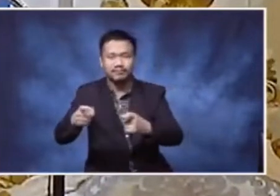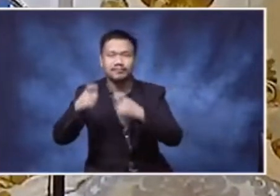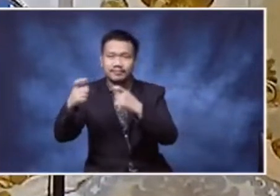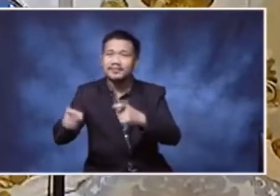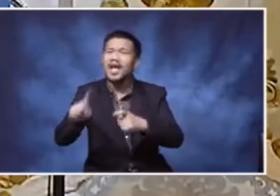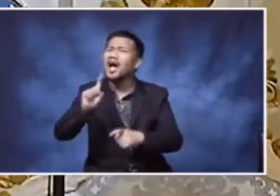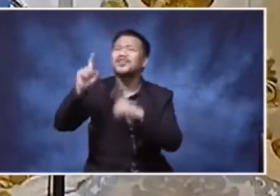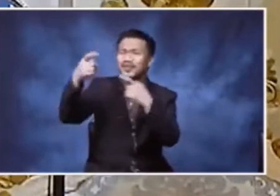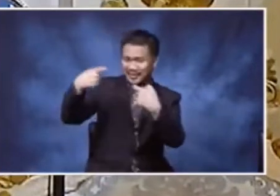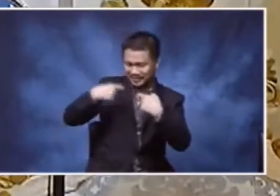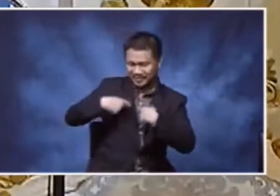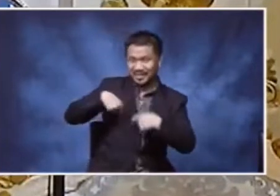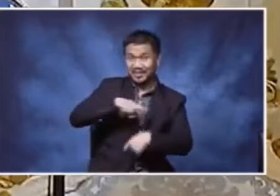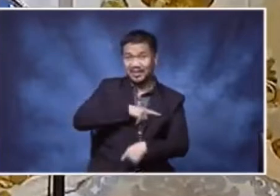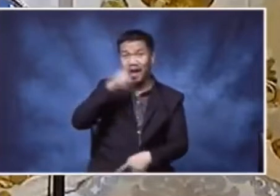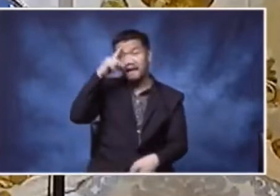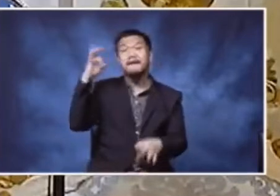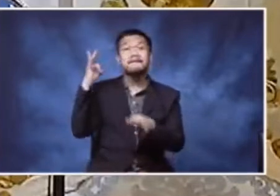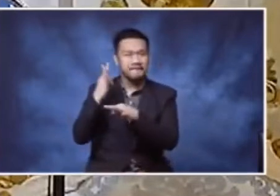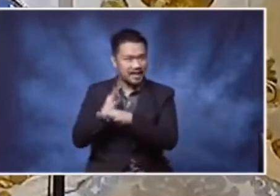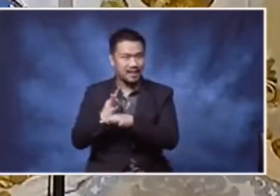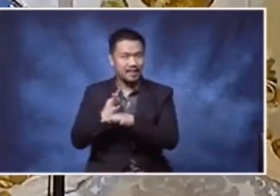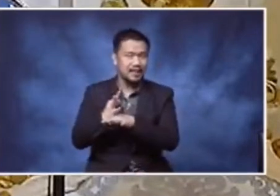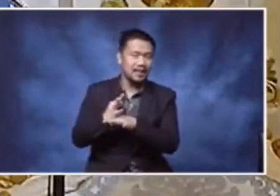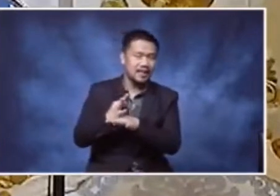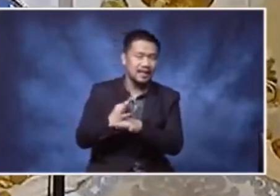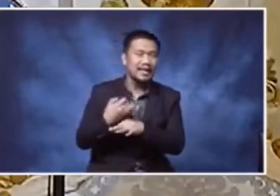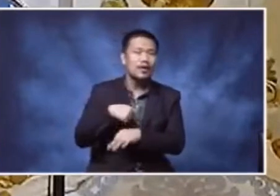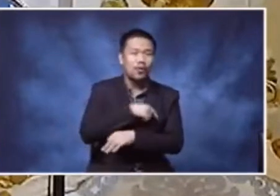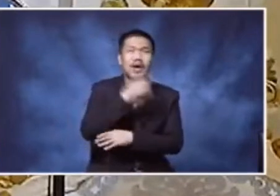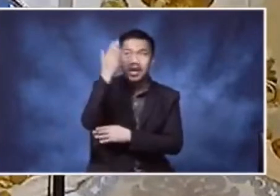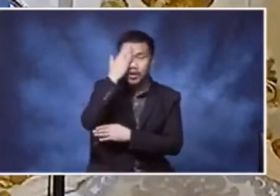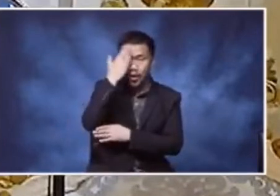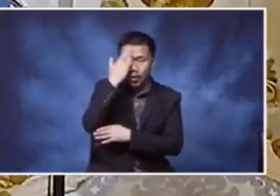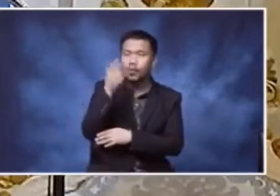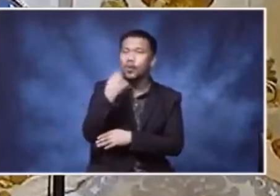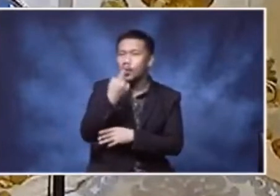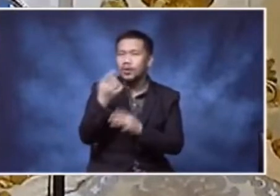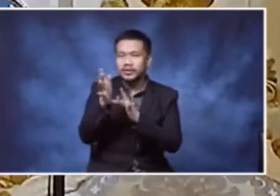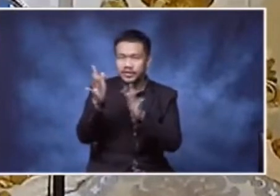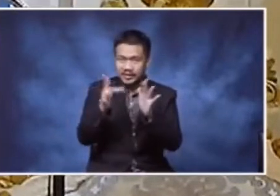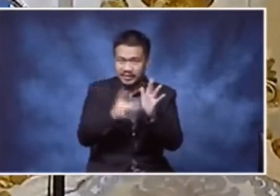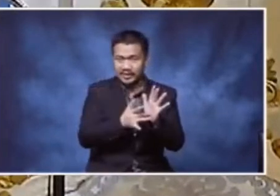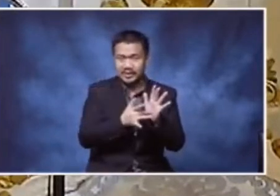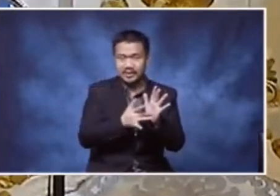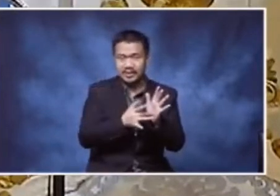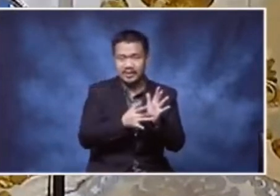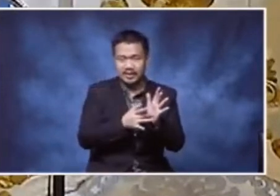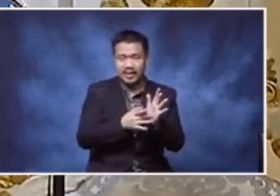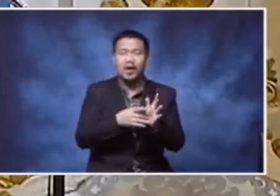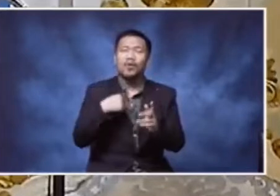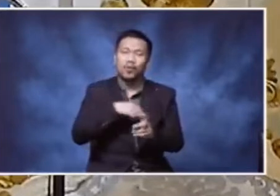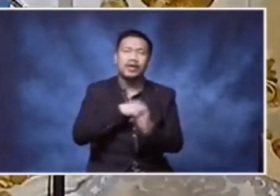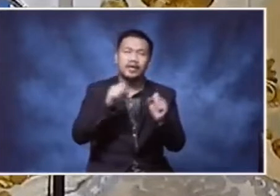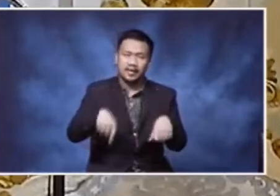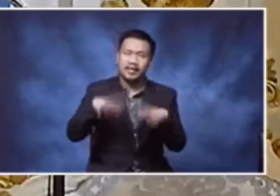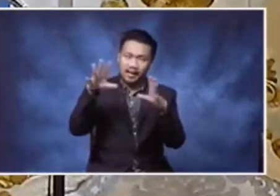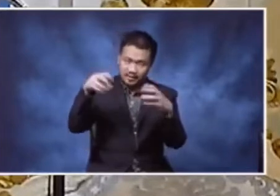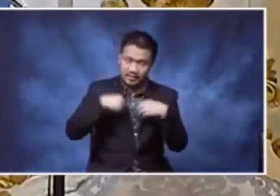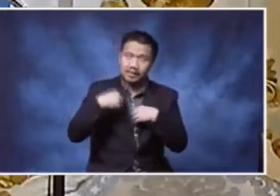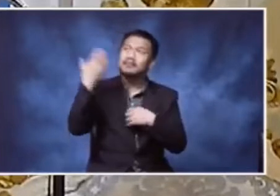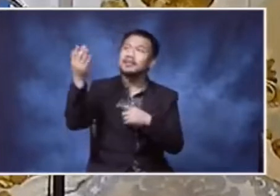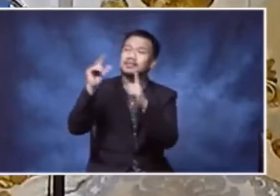Gifted tayo ng pananampalataya. Kilala natin si Jesus. Natatanggap natin ang kanyang